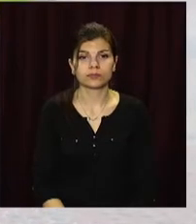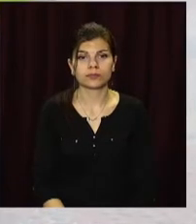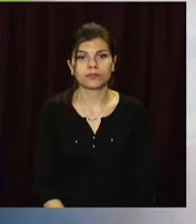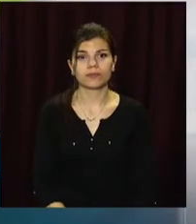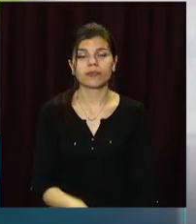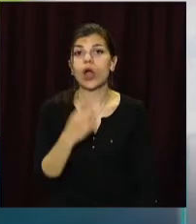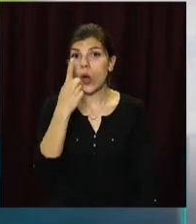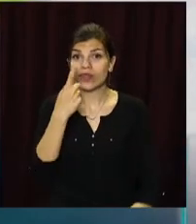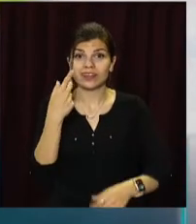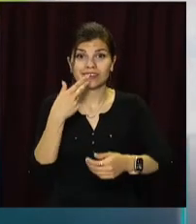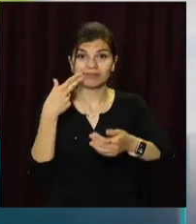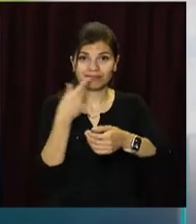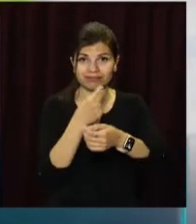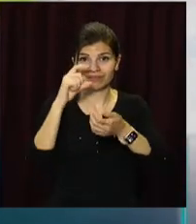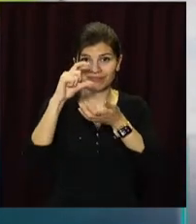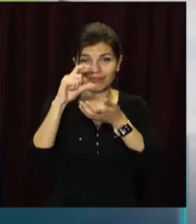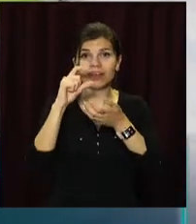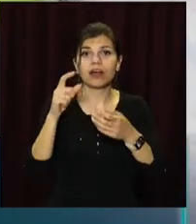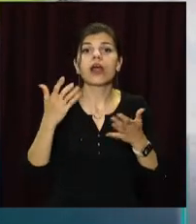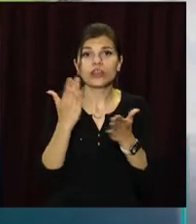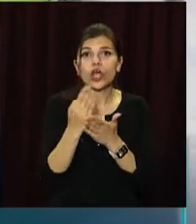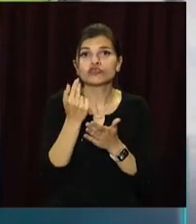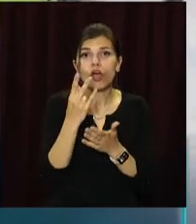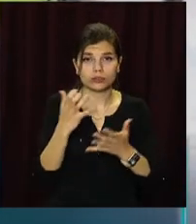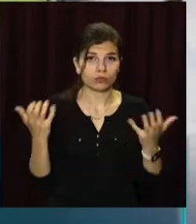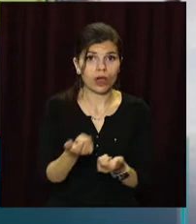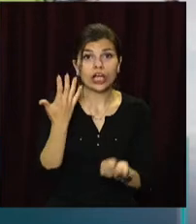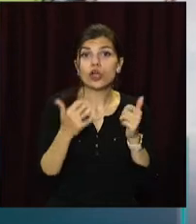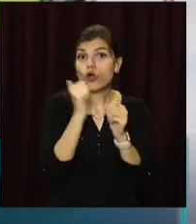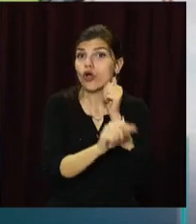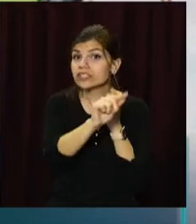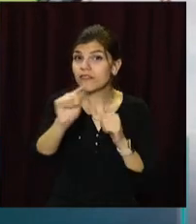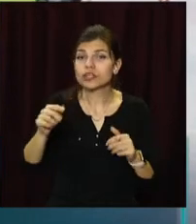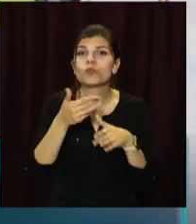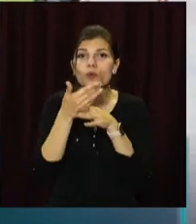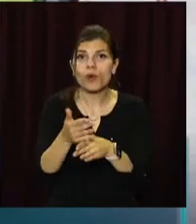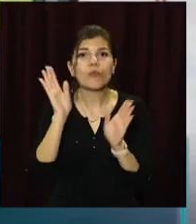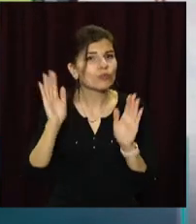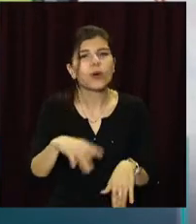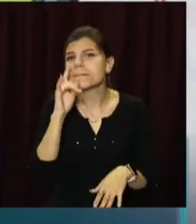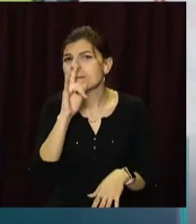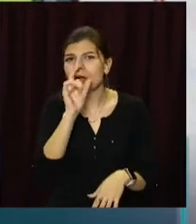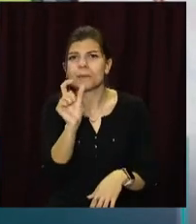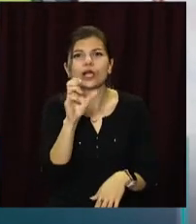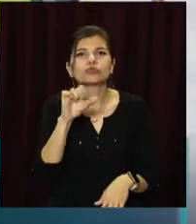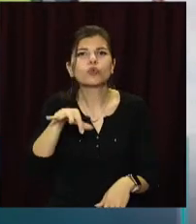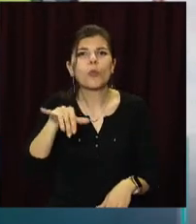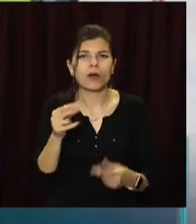Одна ін'єкція дасть шанс на порятунок дитини. Якщо кожен з вас допоможе хоча б маленькою